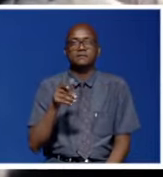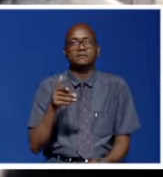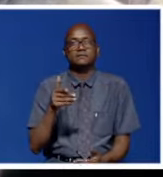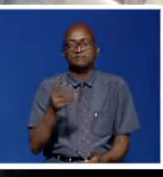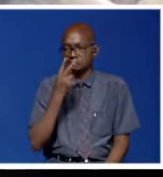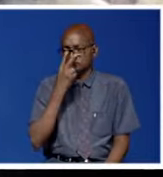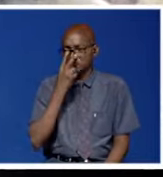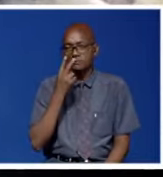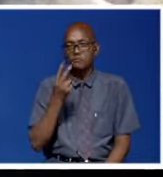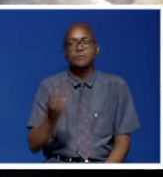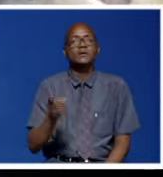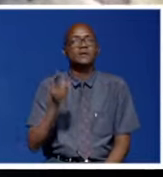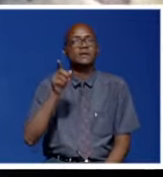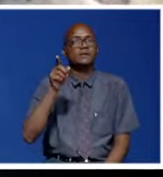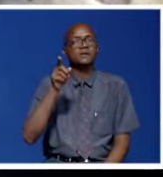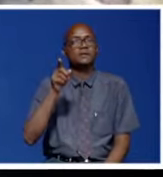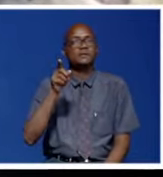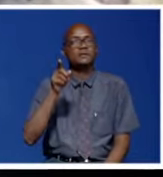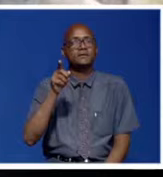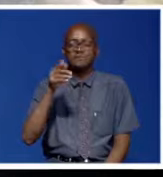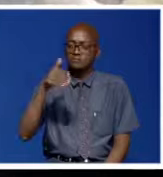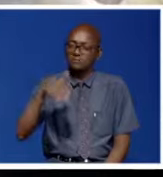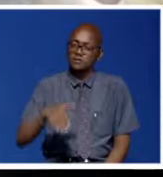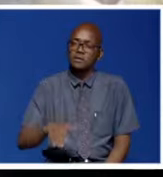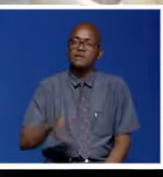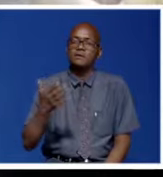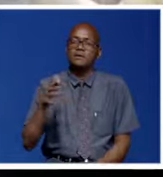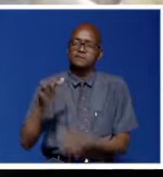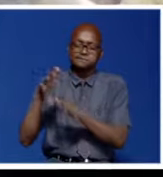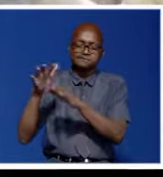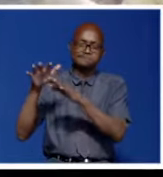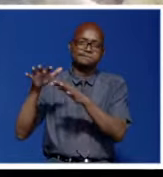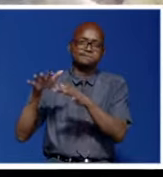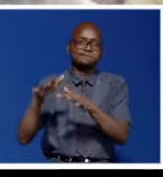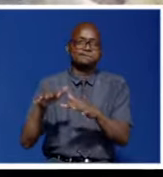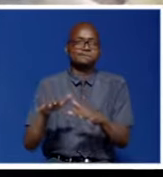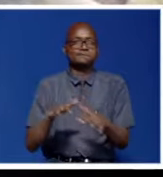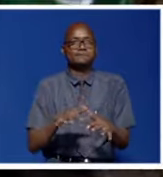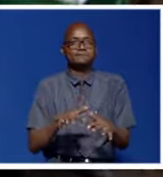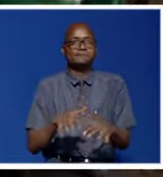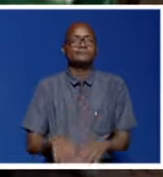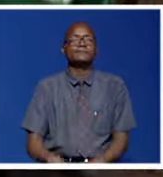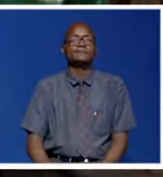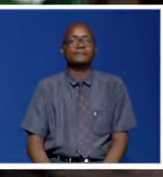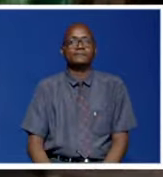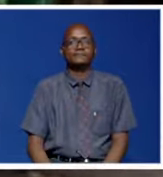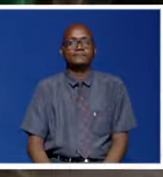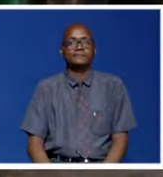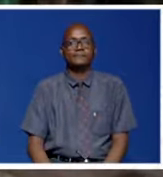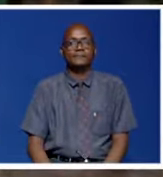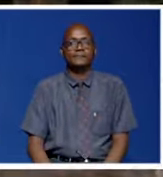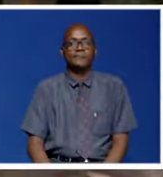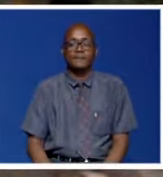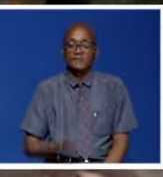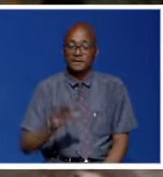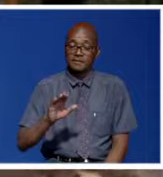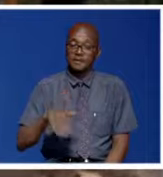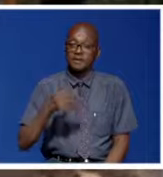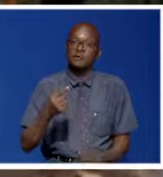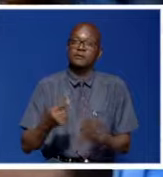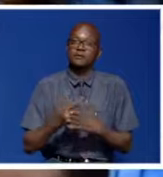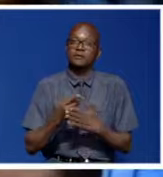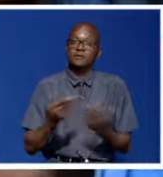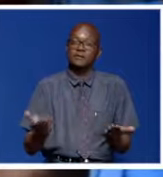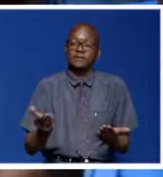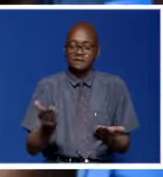kuna mwingine tena tumemuona kule bondeni, yamemsukuma maji kutoka kule yamemfikisha kule bondeni. Baada ya kutokea kwa tukio hilo,